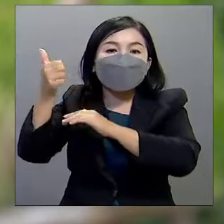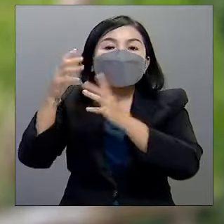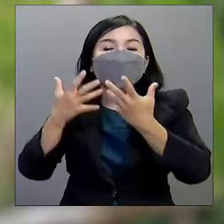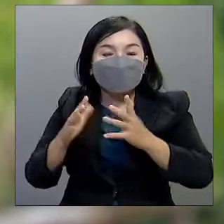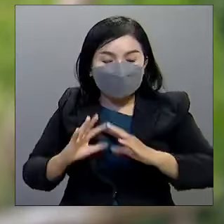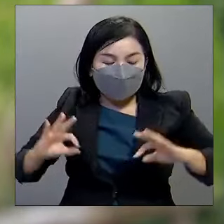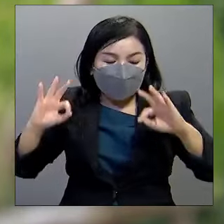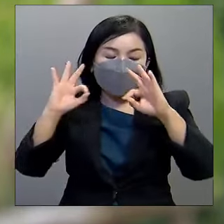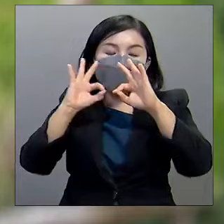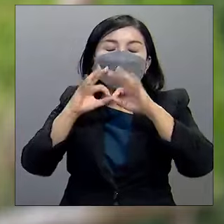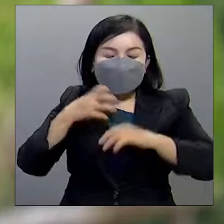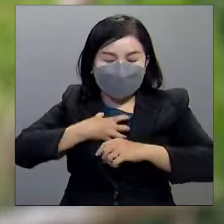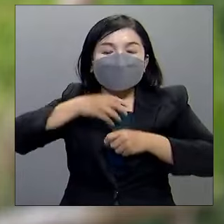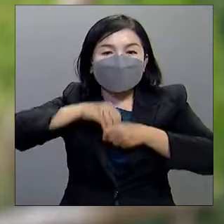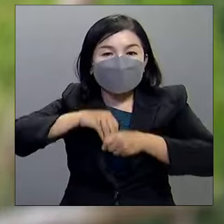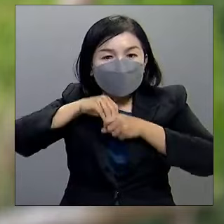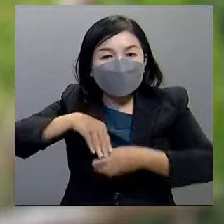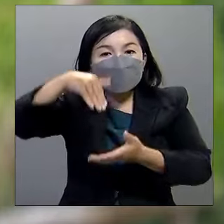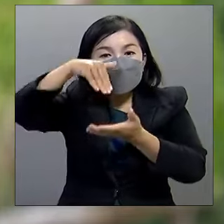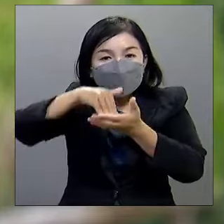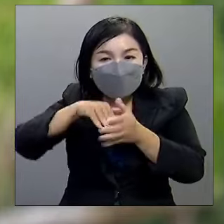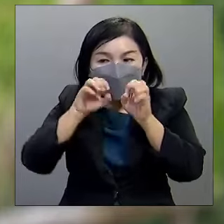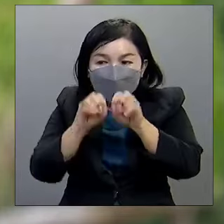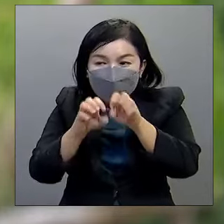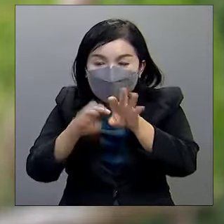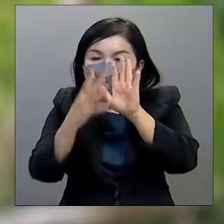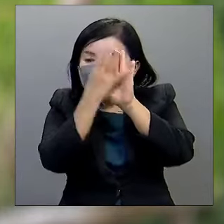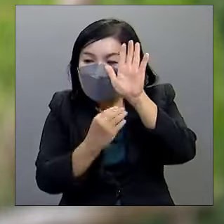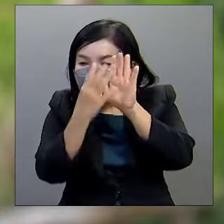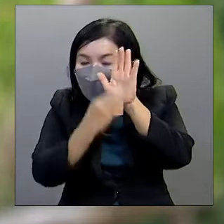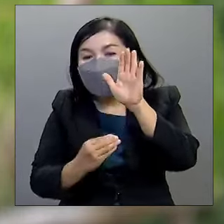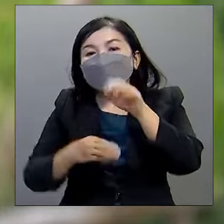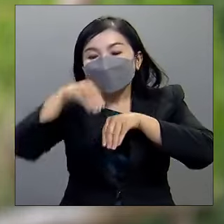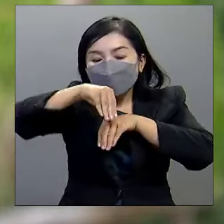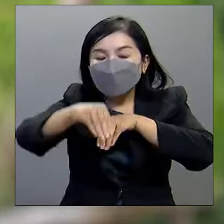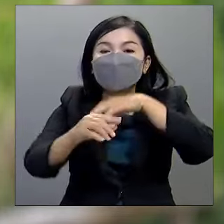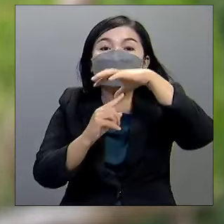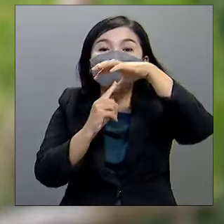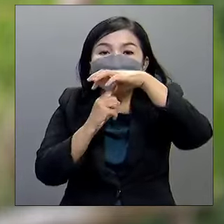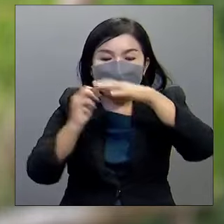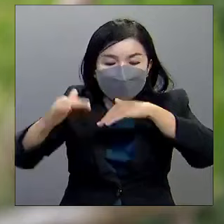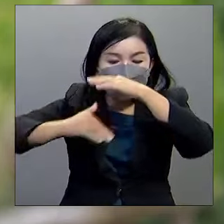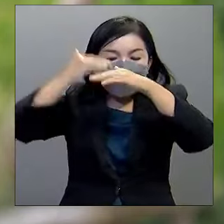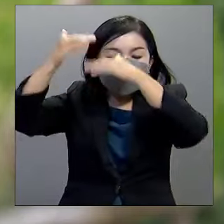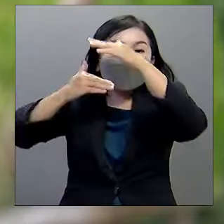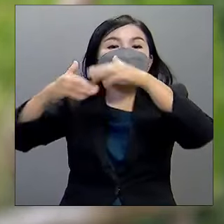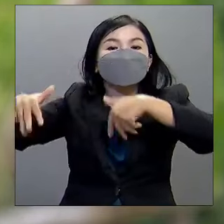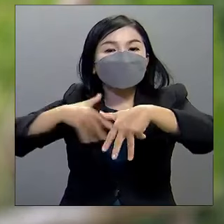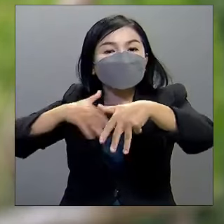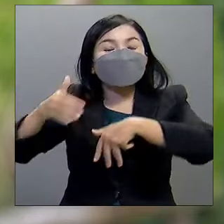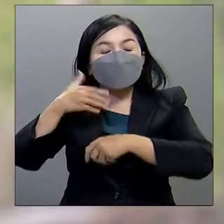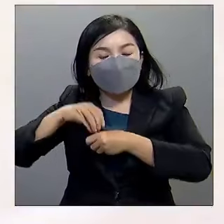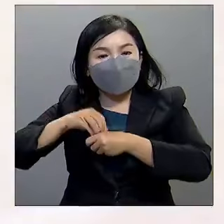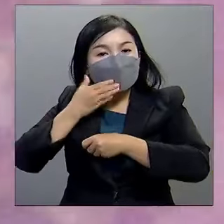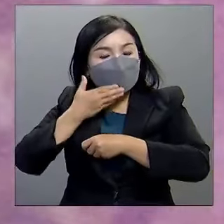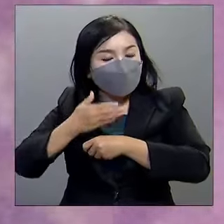จะให้คงตรงนี้เป็นศูนย์ถ่ายทอดองค์ความรู้ในเรื่องของการเพาะเห็ดแล้วก็เติบโตไปพร้อมๆกับชุมชนอย่างยั่งยืนครับ